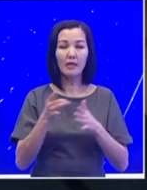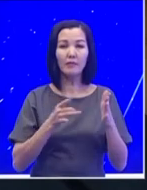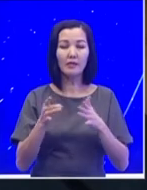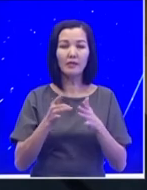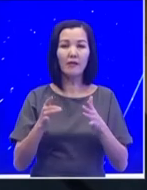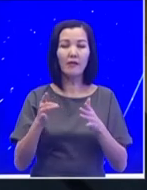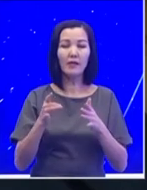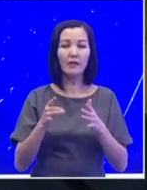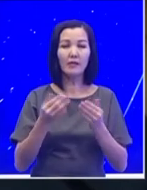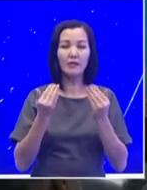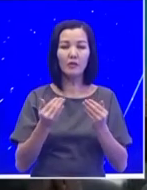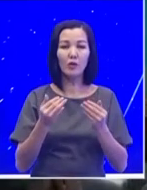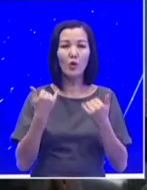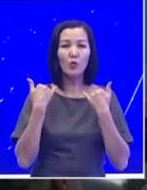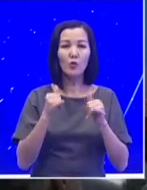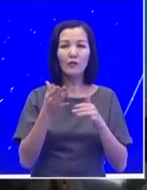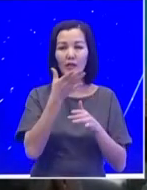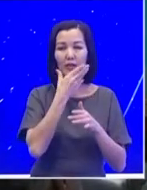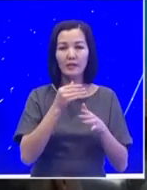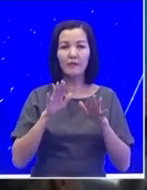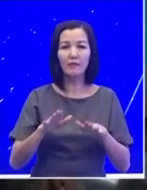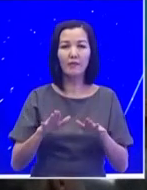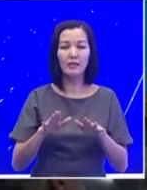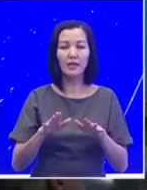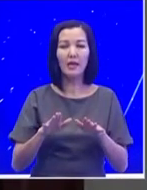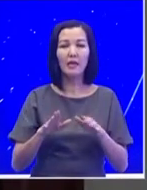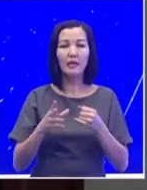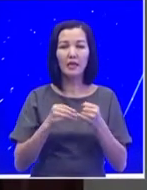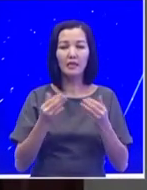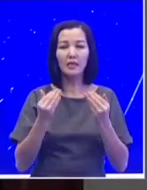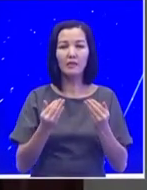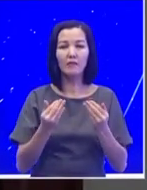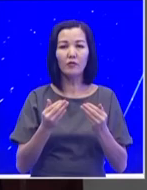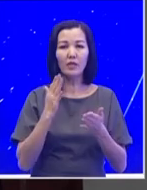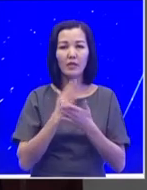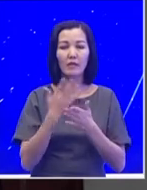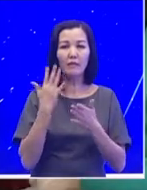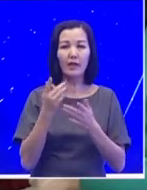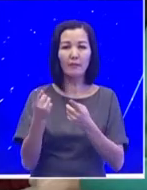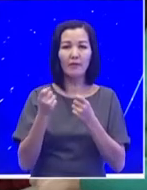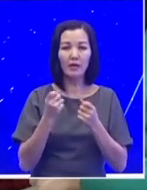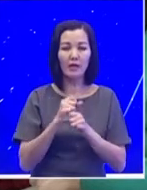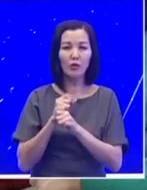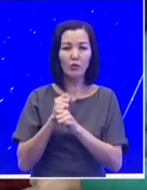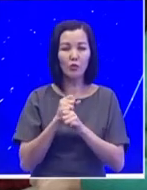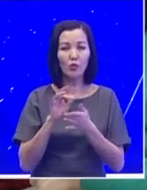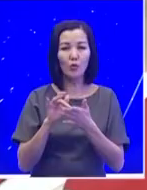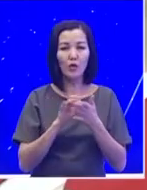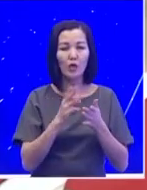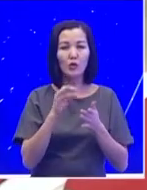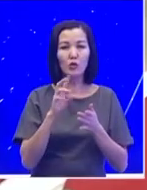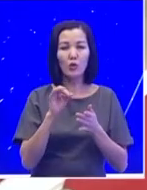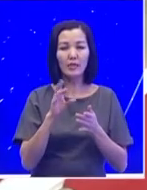района. Регион располагает удивительной и завораживающей флорой и фауной. На сегодня здесь действуют 5 привлекательных туробъектов. Это